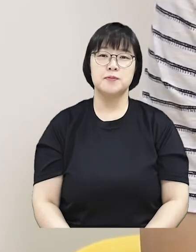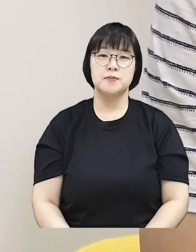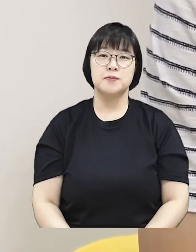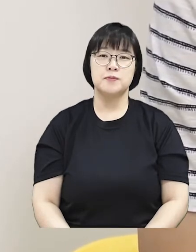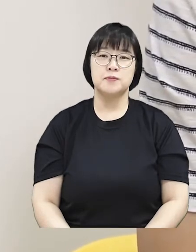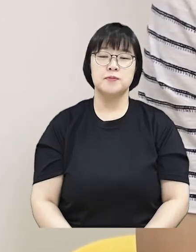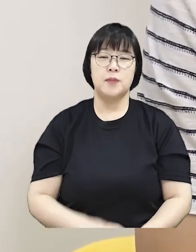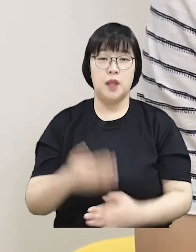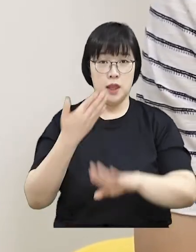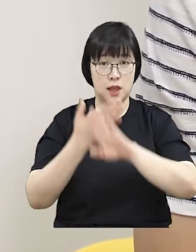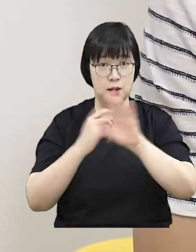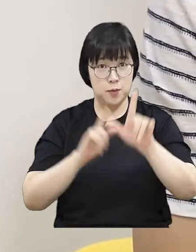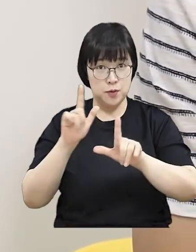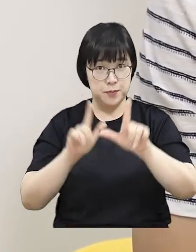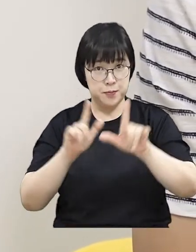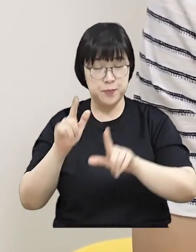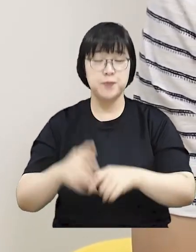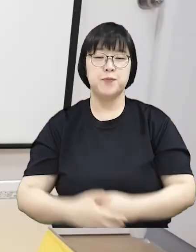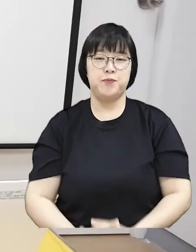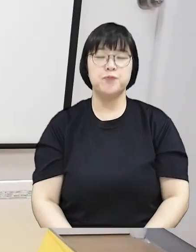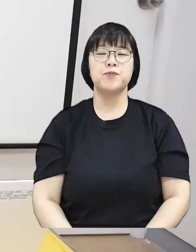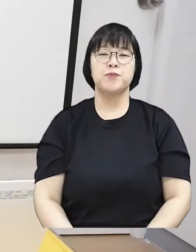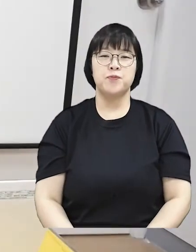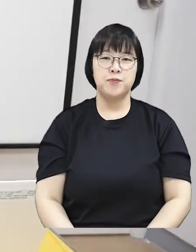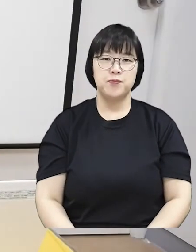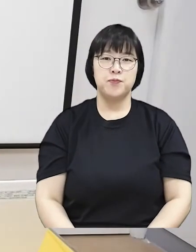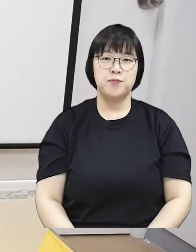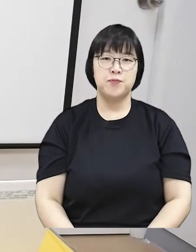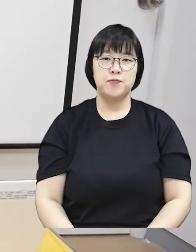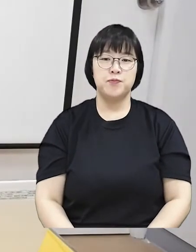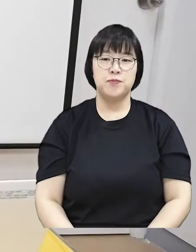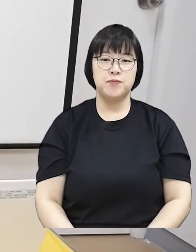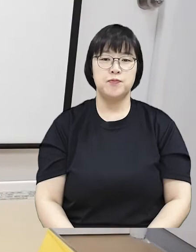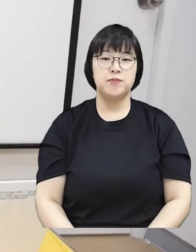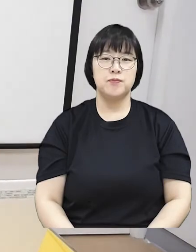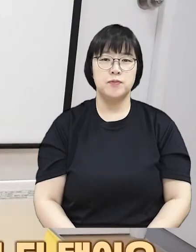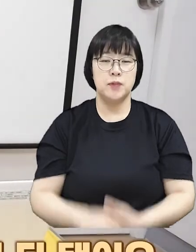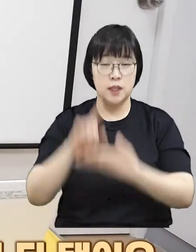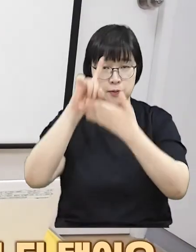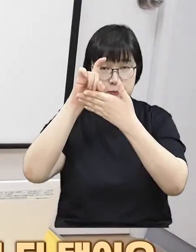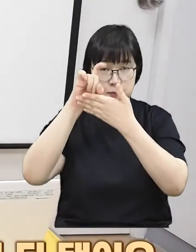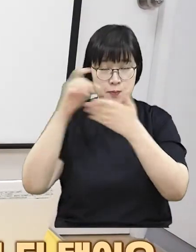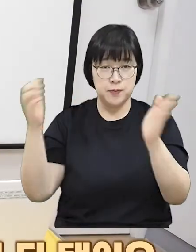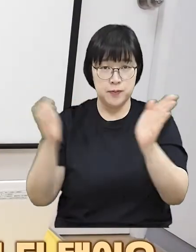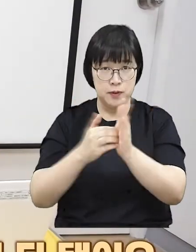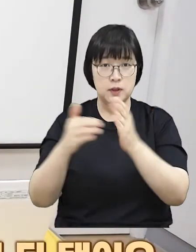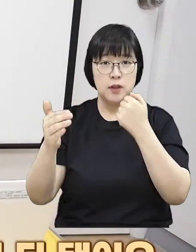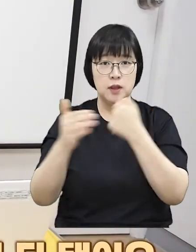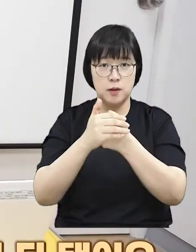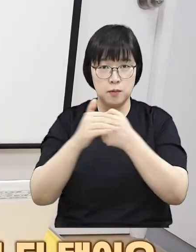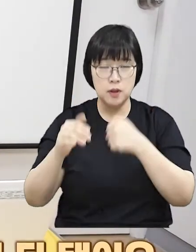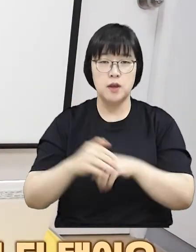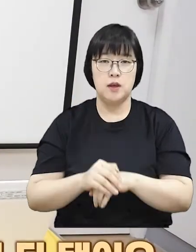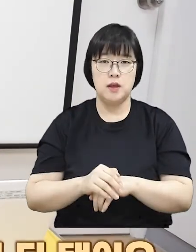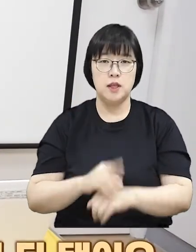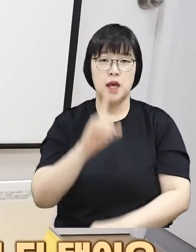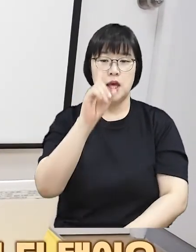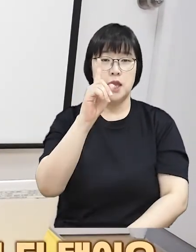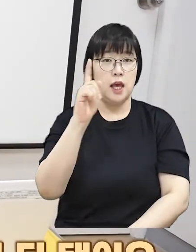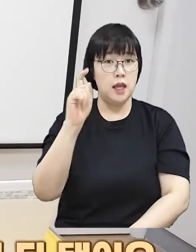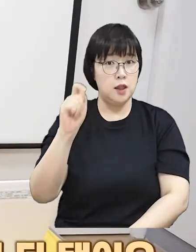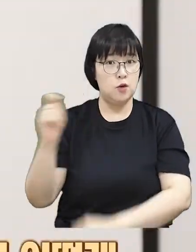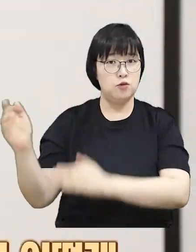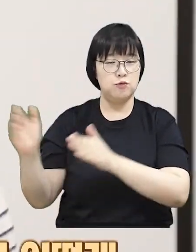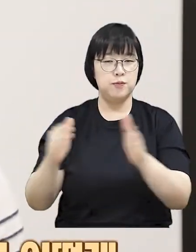다른 모습. 네. 네. 18개 찍었으니까. 이제 컴퓨터한테 알려줄 데이터가